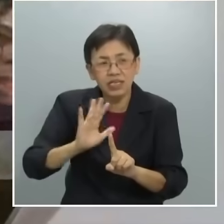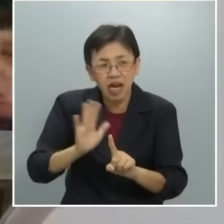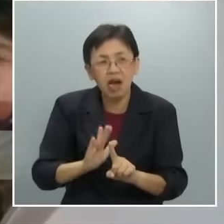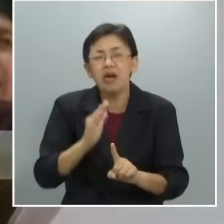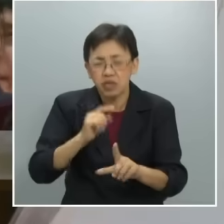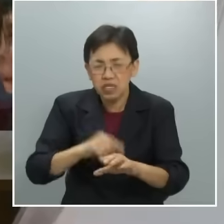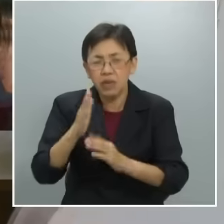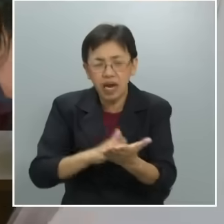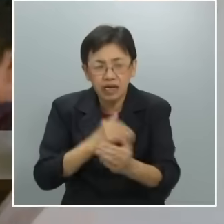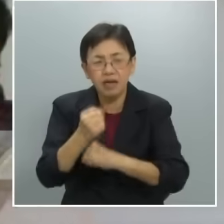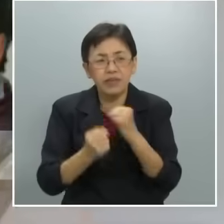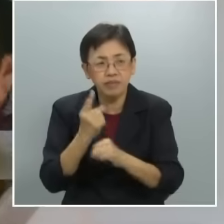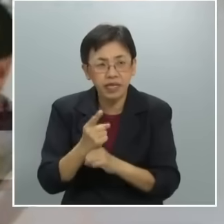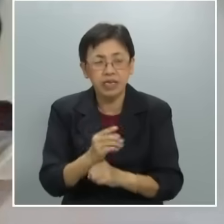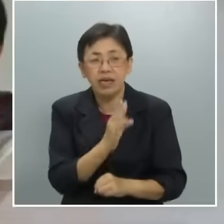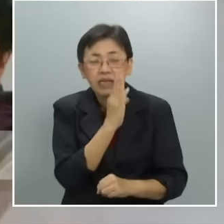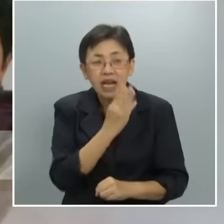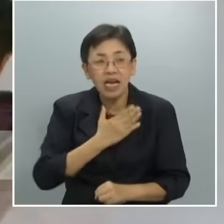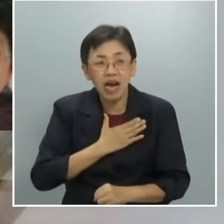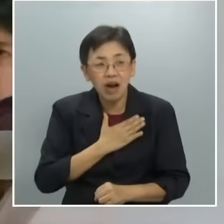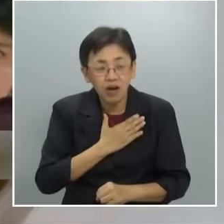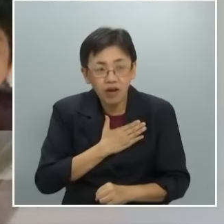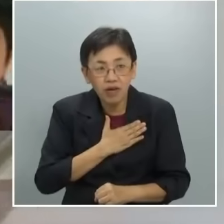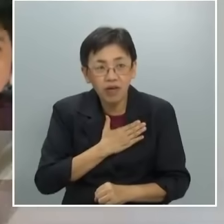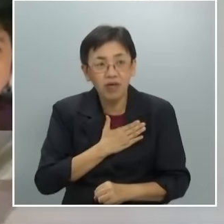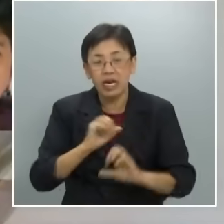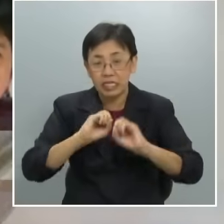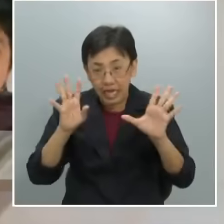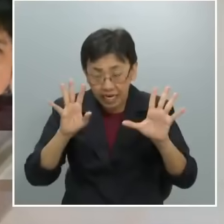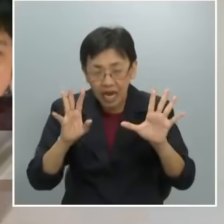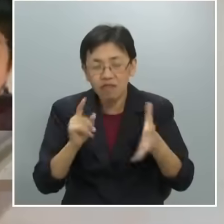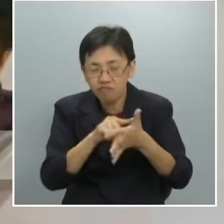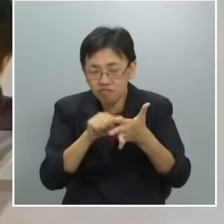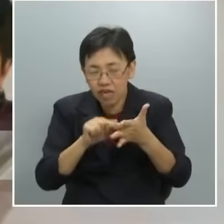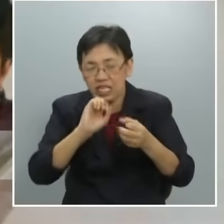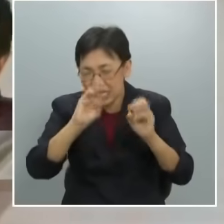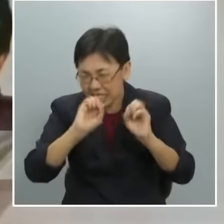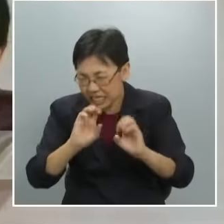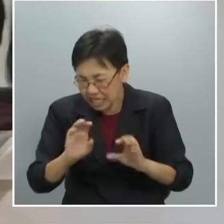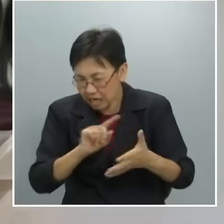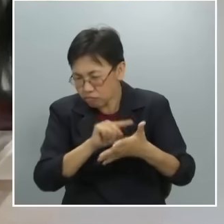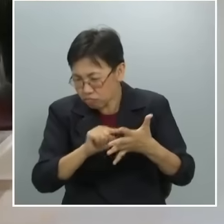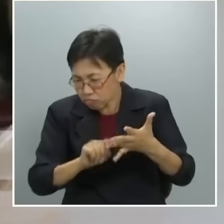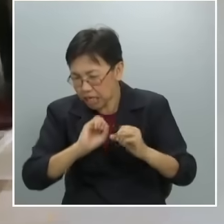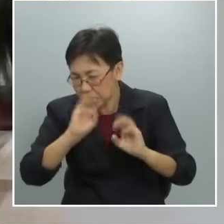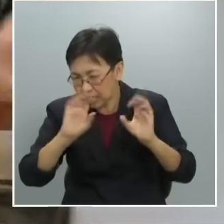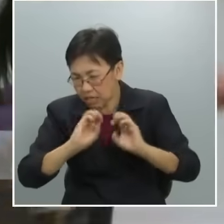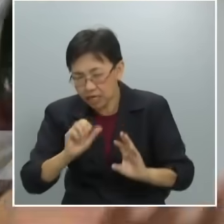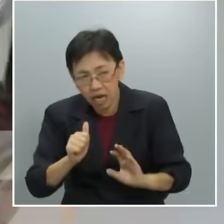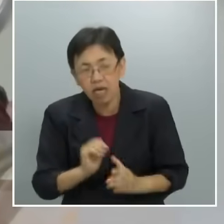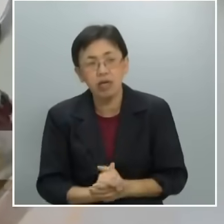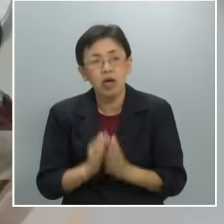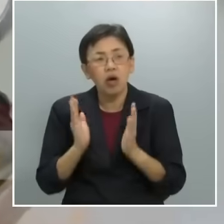อ่ะแต่ว่าถ้าเกิดเราสามารถมีความใช้คำว่าชัดเจนทุกเรื่องทุกเรื่องได้เนี่ยคนที่เขาอยู่ใน